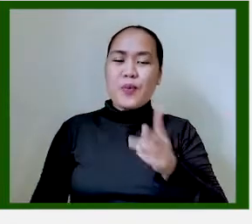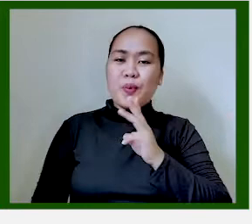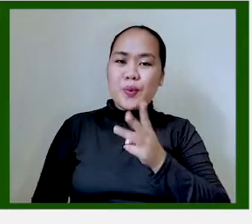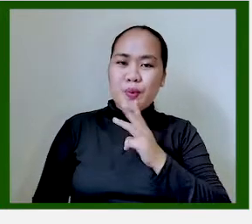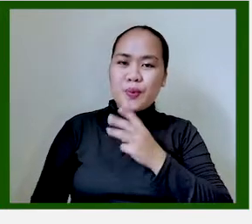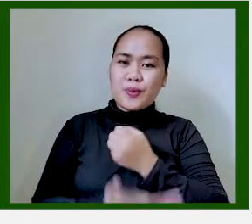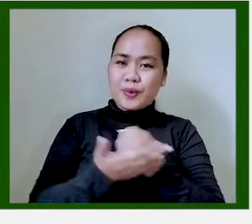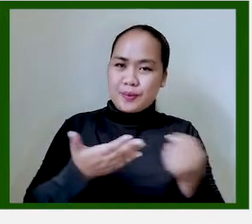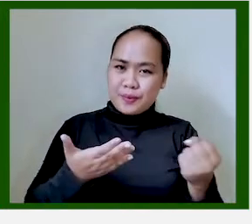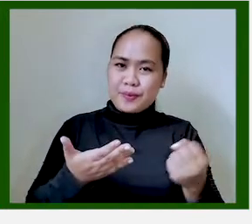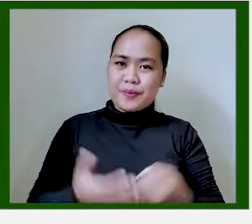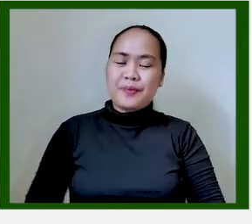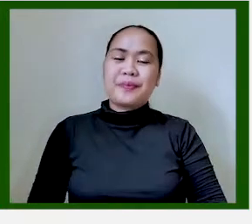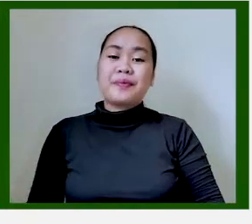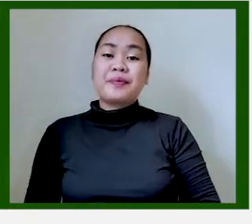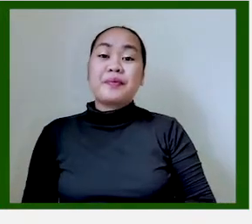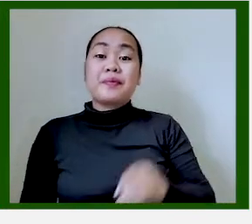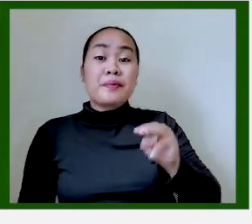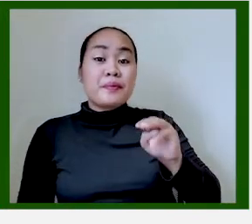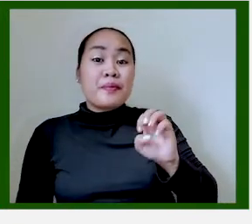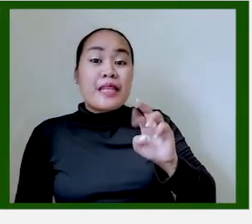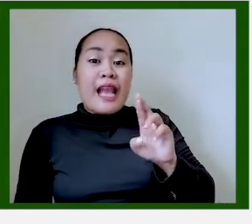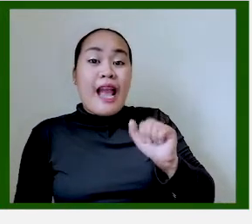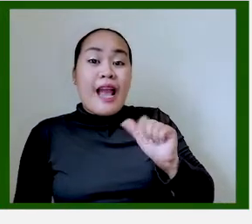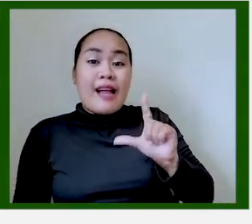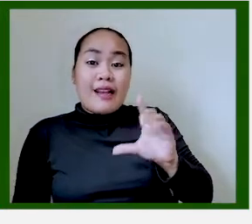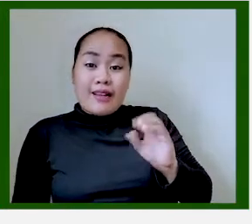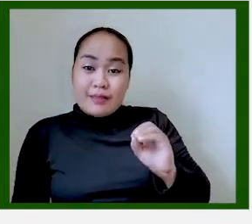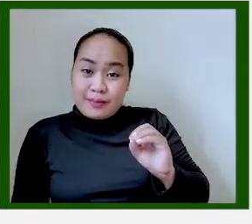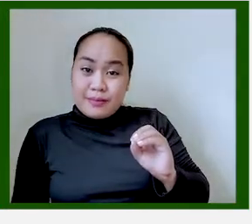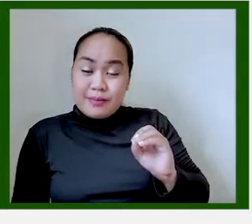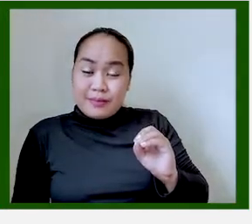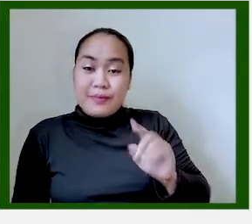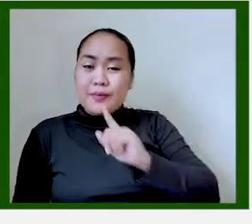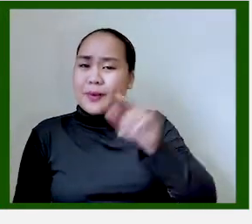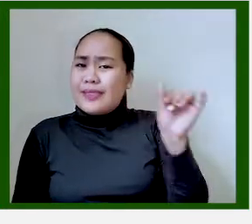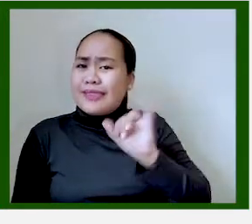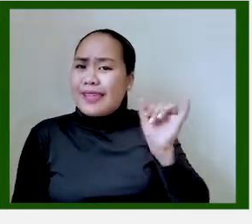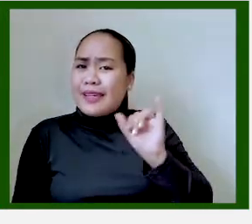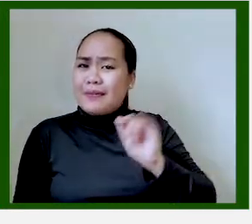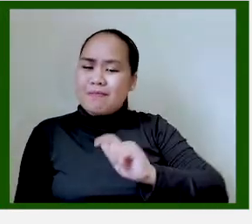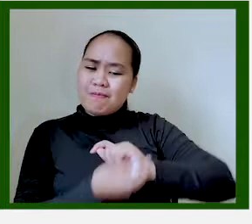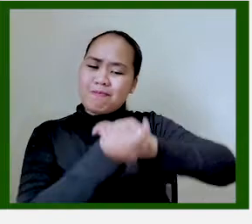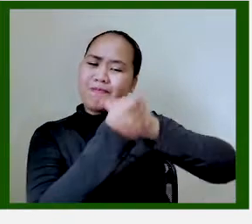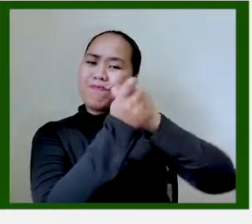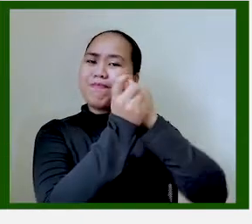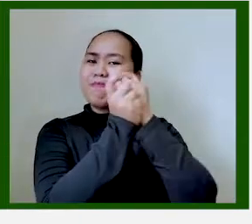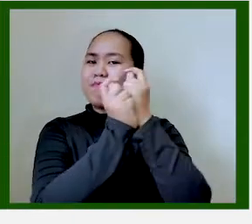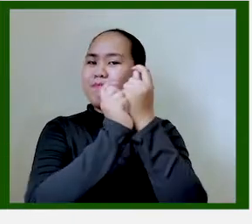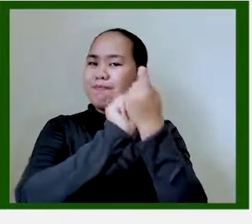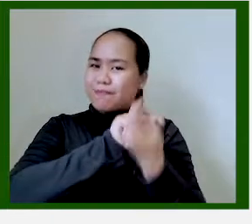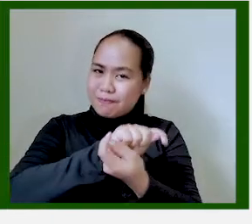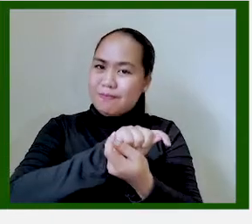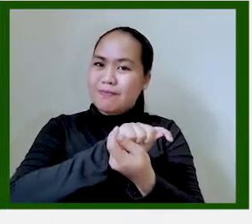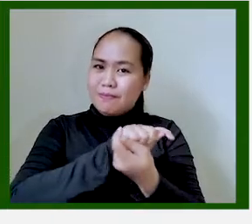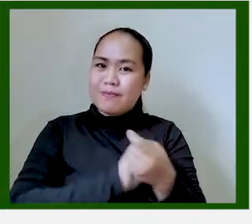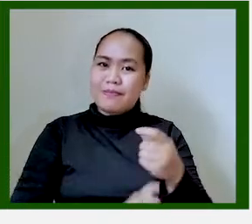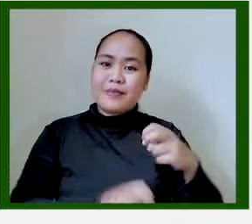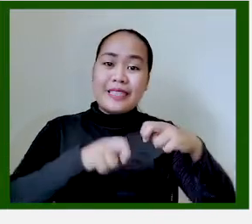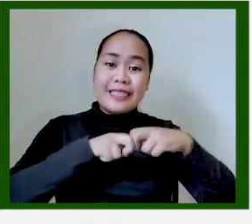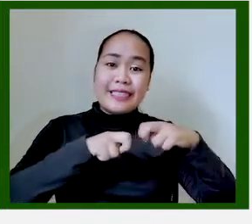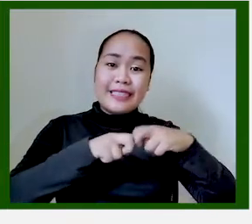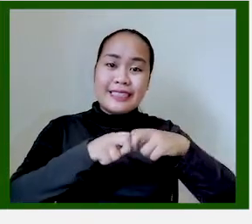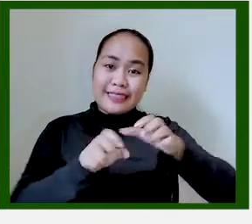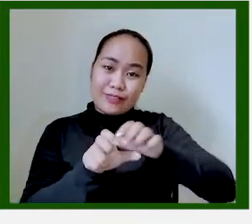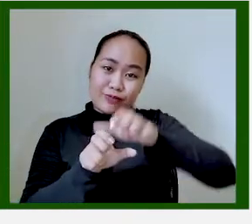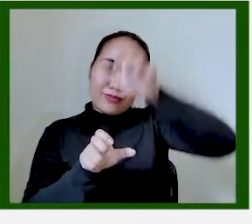ano, magsisimula na rin sila nung ganun din, idadivert din nila yung kanilang electrical line